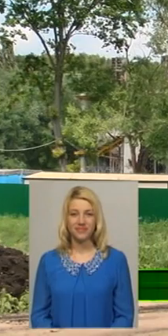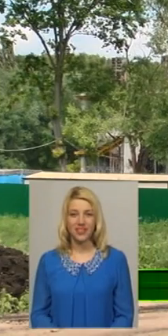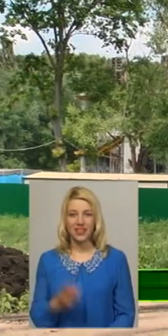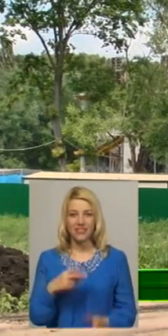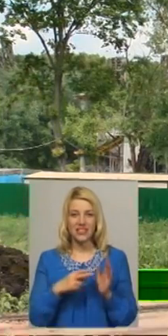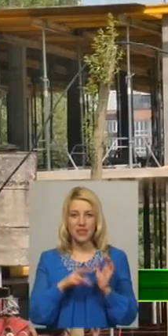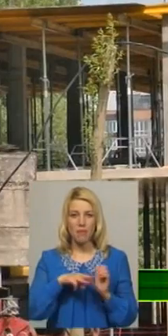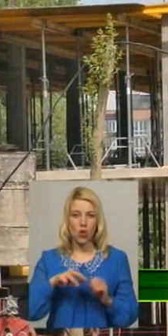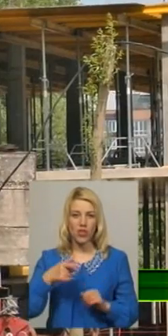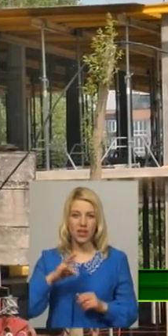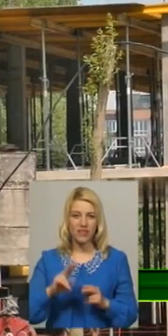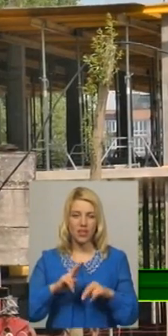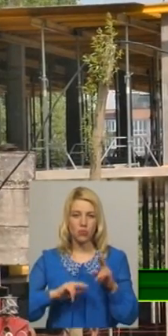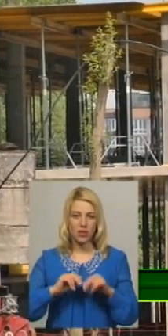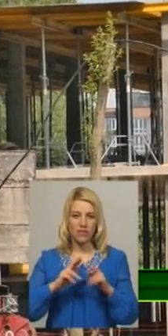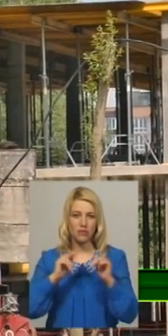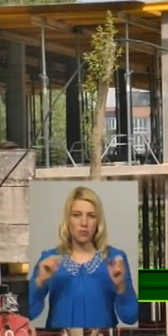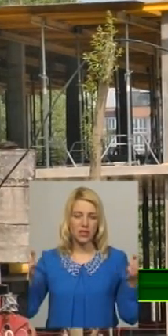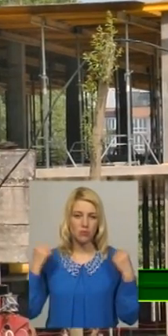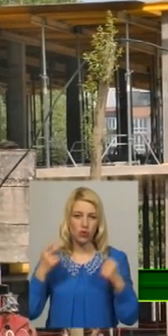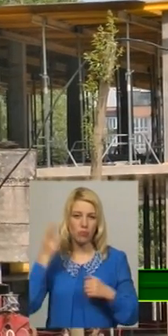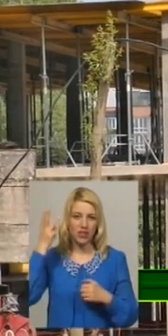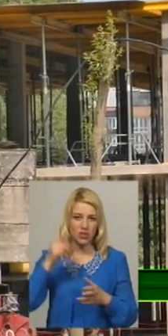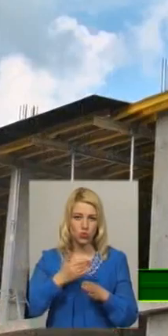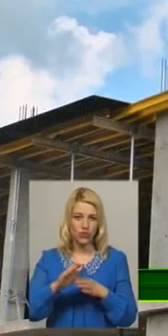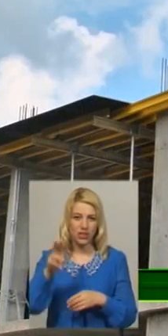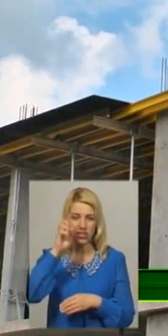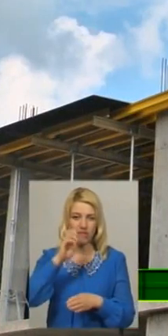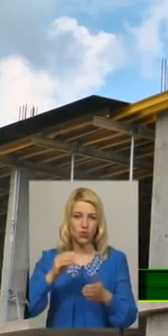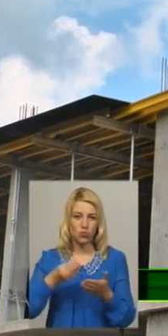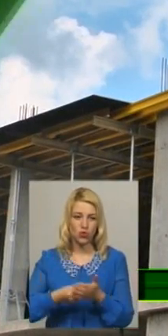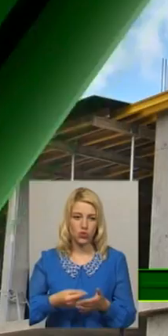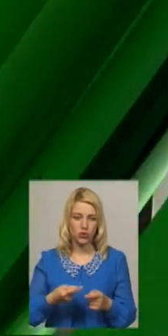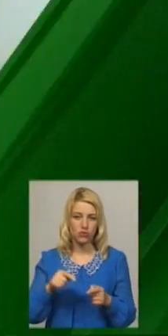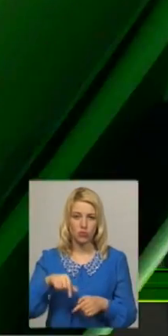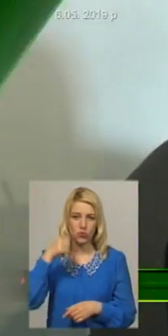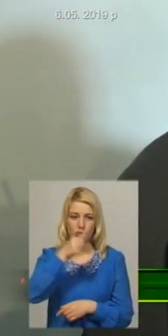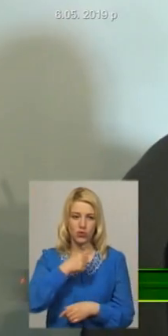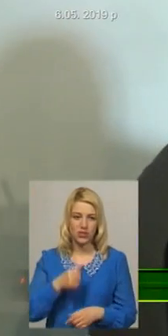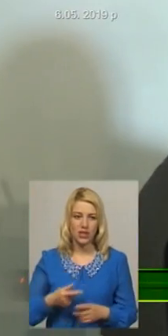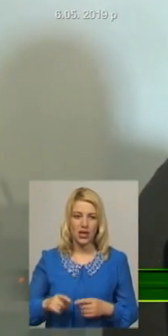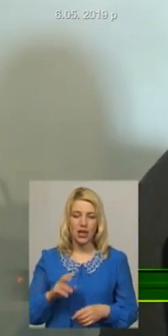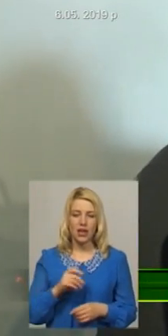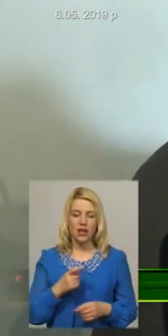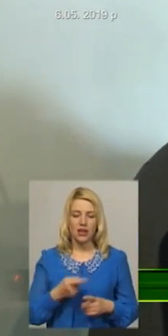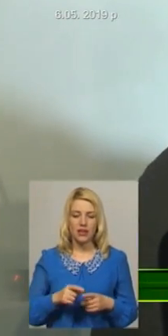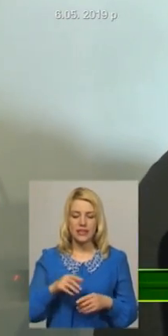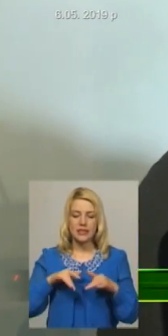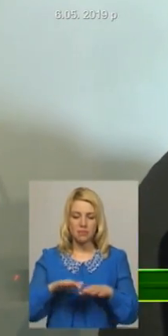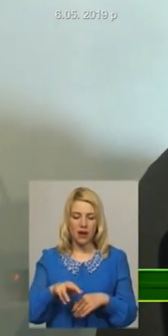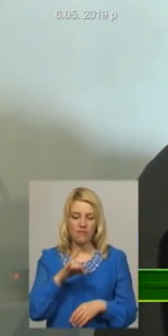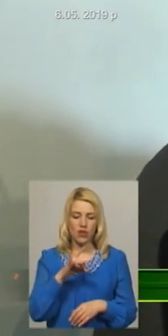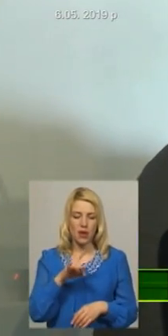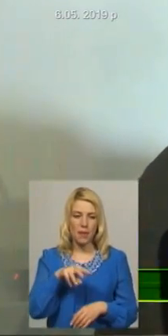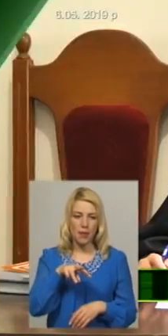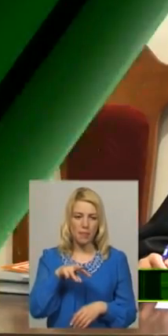27 мільйонів гривень на будівництво палацу спорту у Хмельницькому виділили з державного бюджету цього року. У справі Романа Миколаєва заслухали свідків